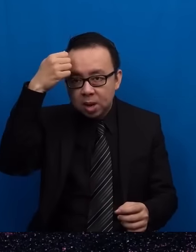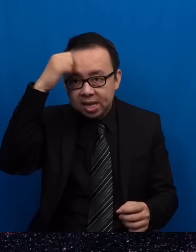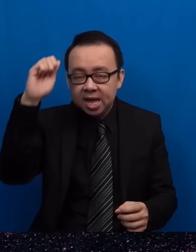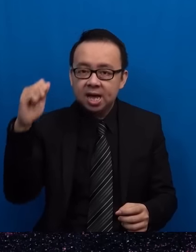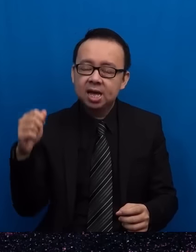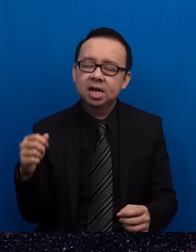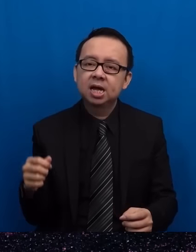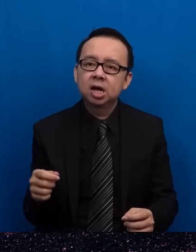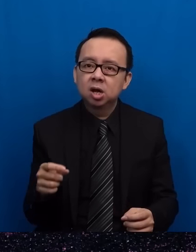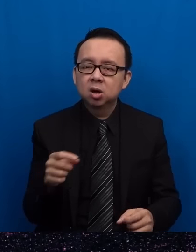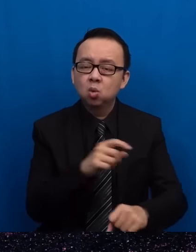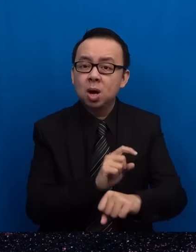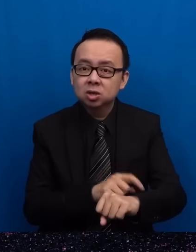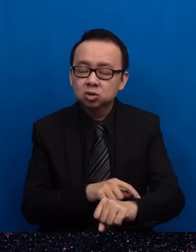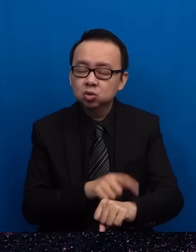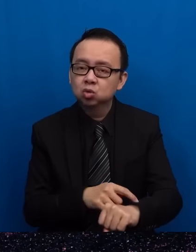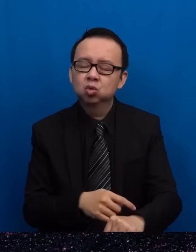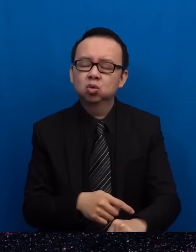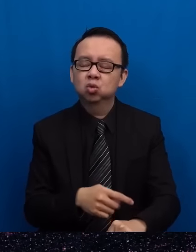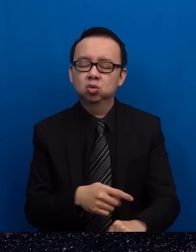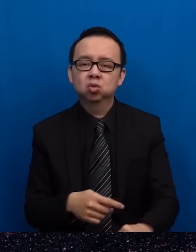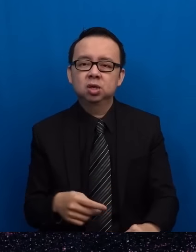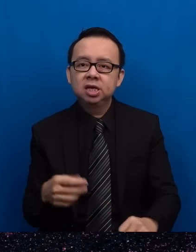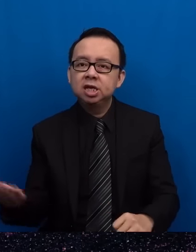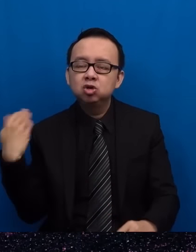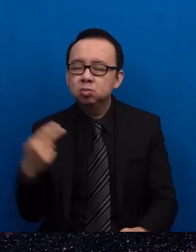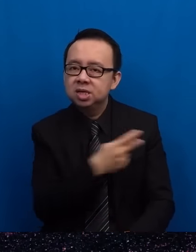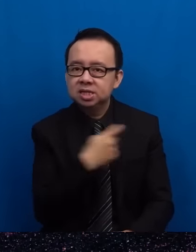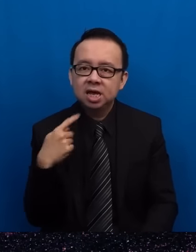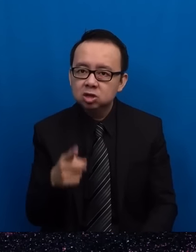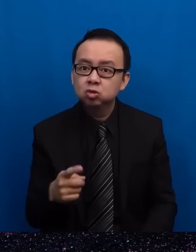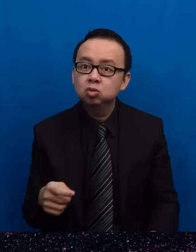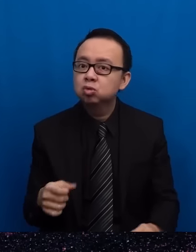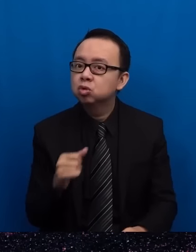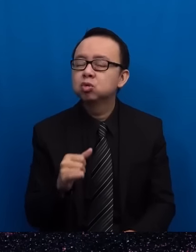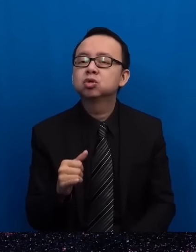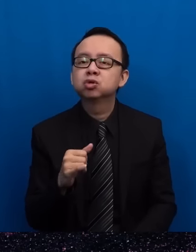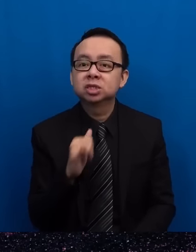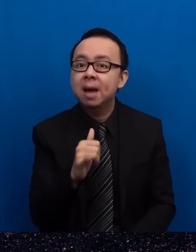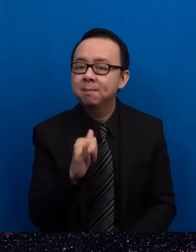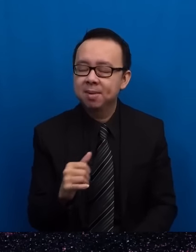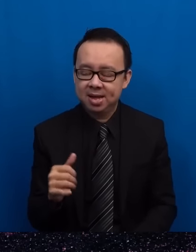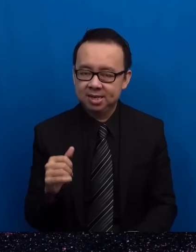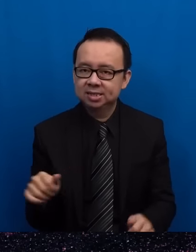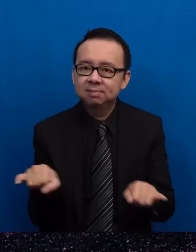Anda itu cocok dengan ginjal yang baru yang Tuhan berikan.